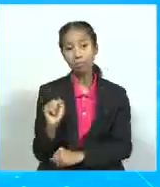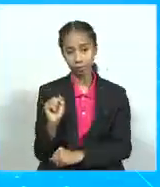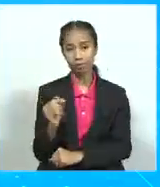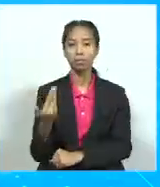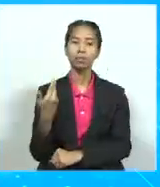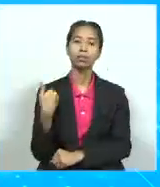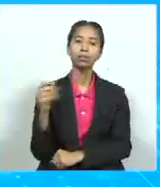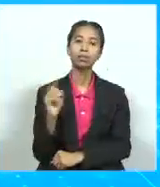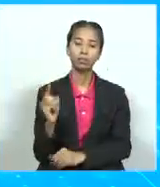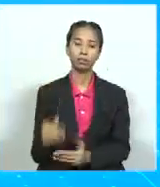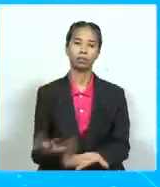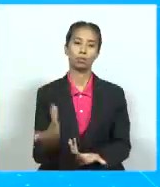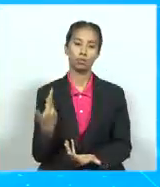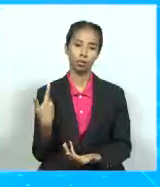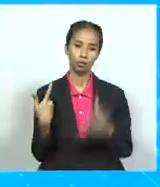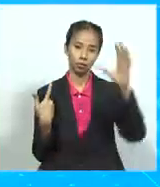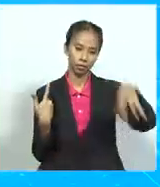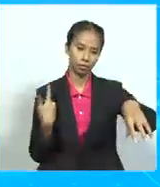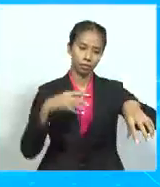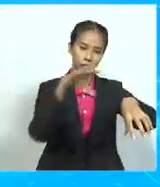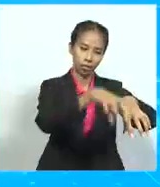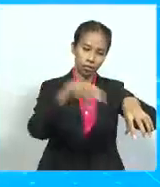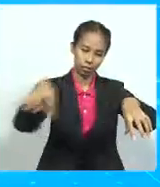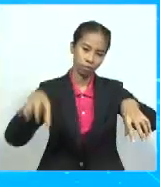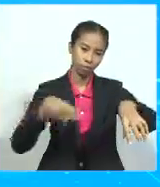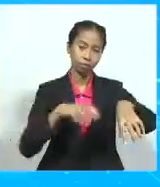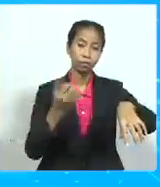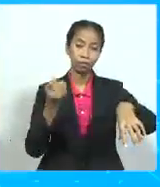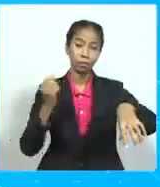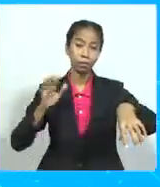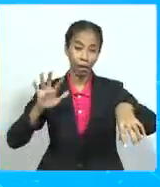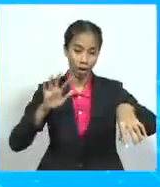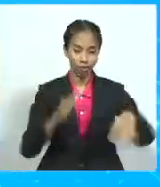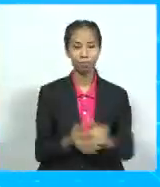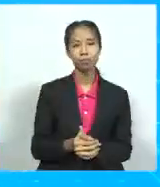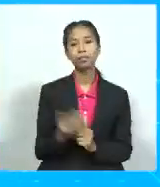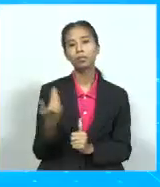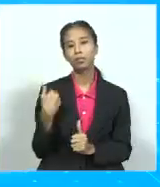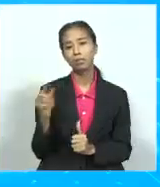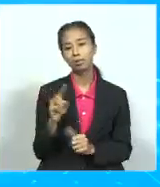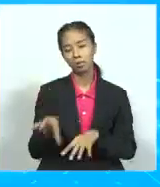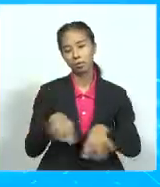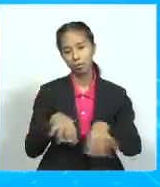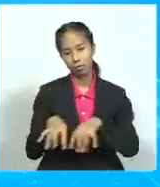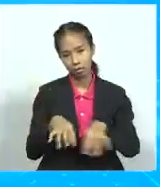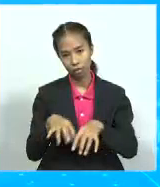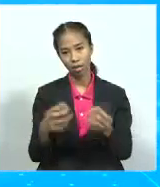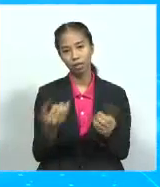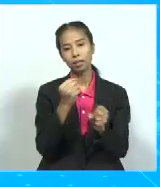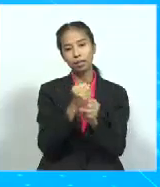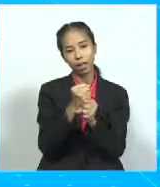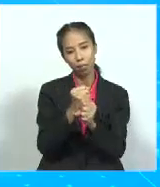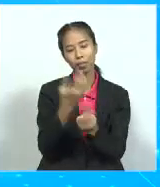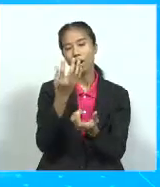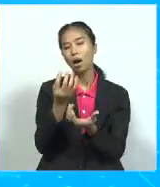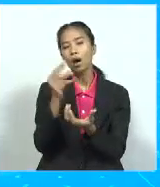อกจากนี้มีการกำหนดพื้นที่ออกเป็น15โซนนะคะนอกจากปราสาทดอกไม้ที่บอกไปแล้วก็ยังมีการจัดสวนแนวตั้งมีล